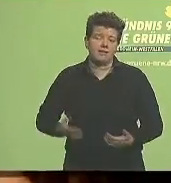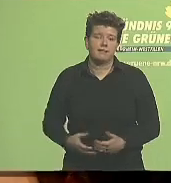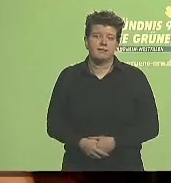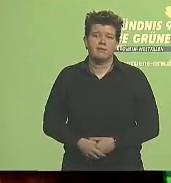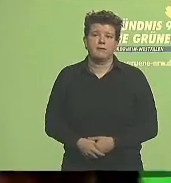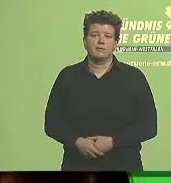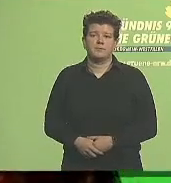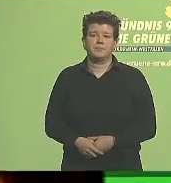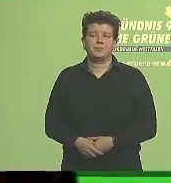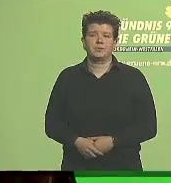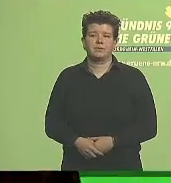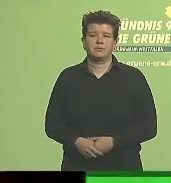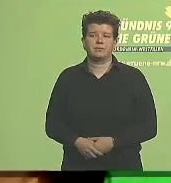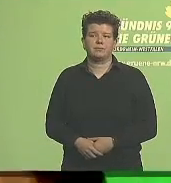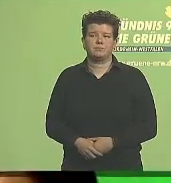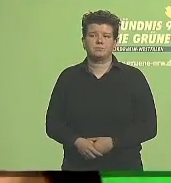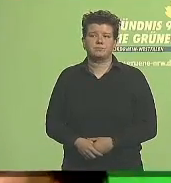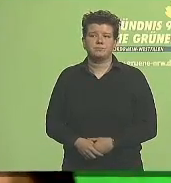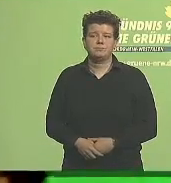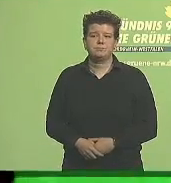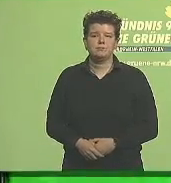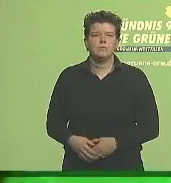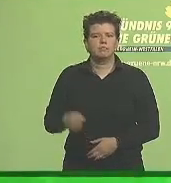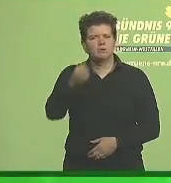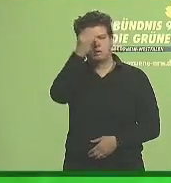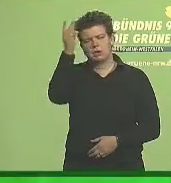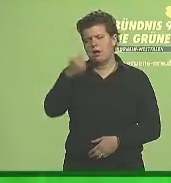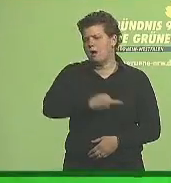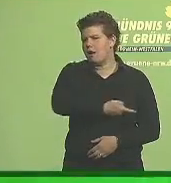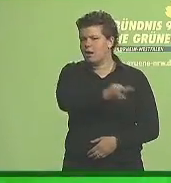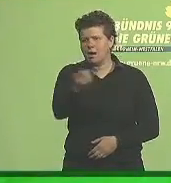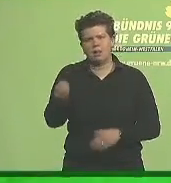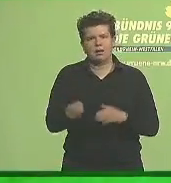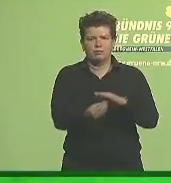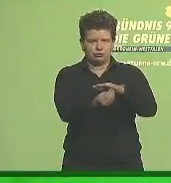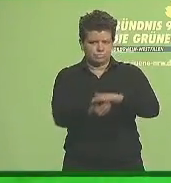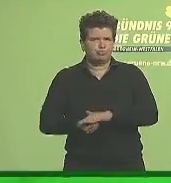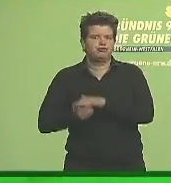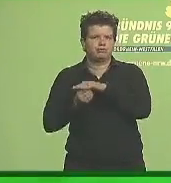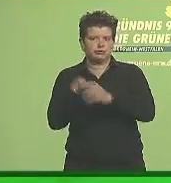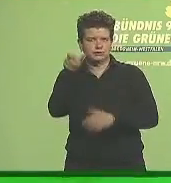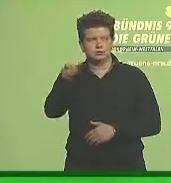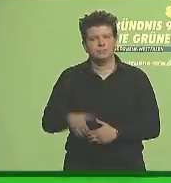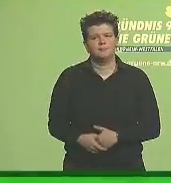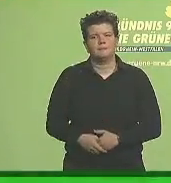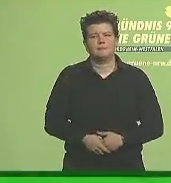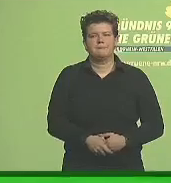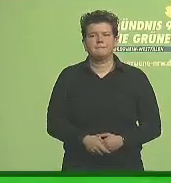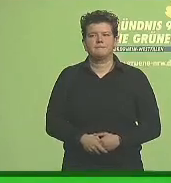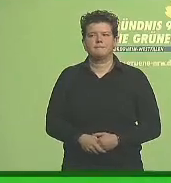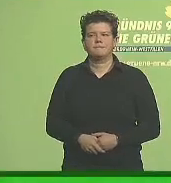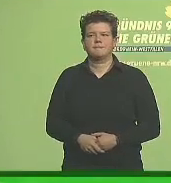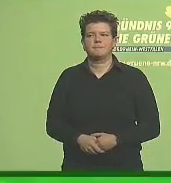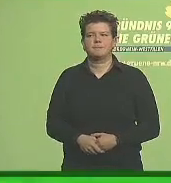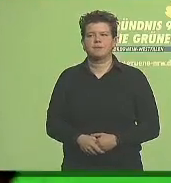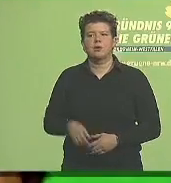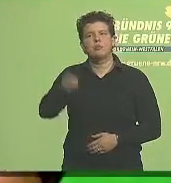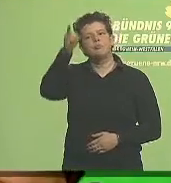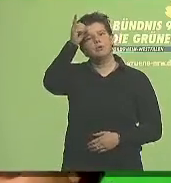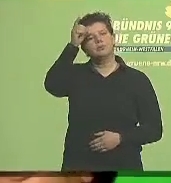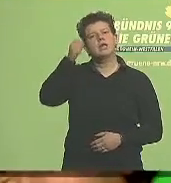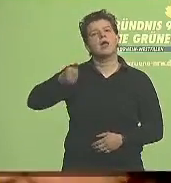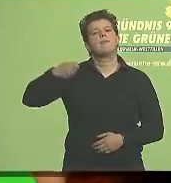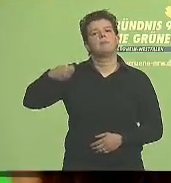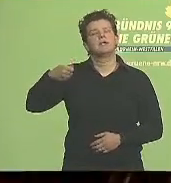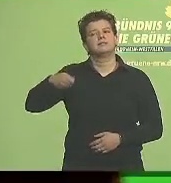mit unseren grünen Polizistinnen und Polizisten, die wir haben, gut. Einen Polizeipräsidenten haben wir auch, da vorne sitzt auch noch ein